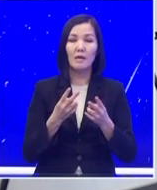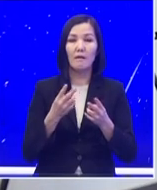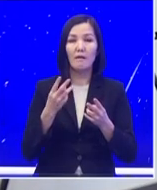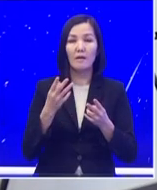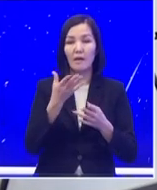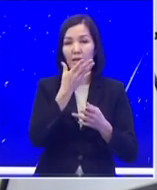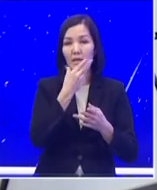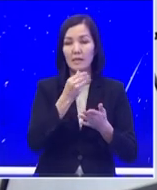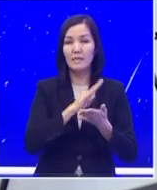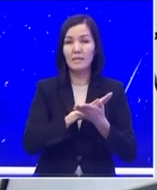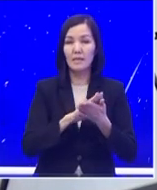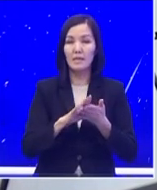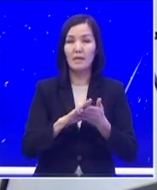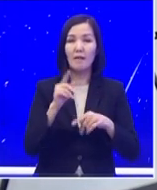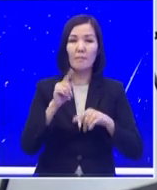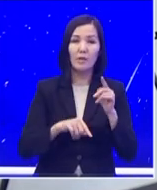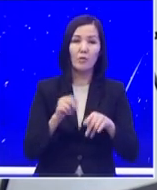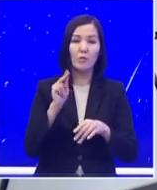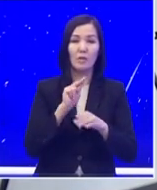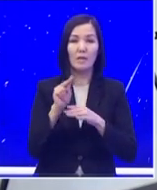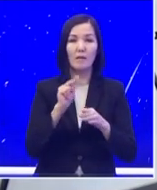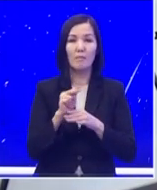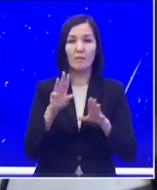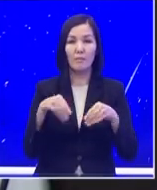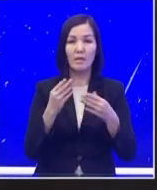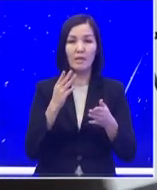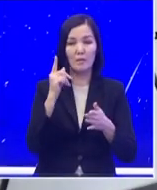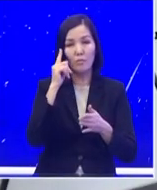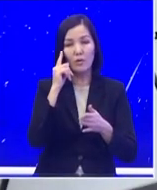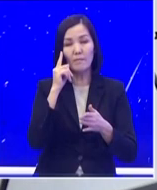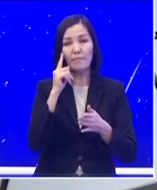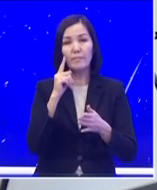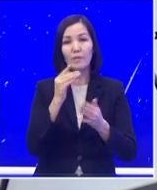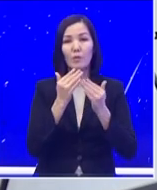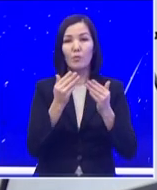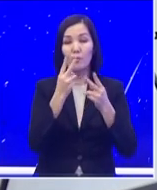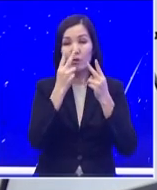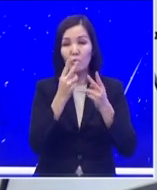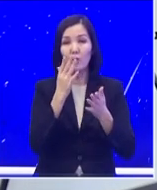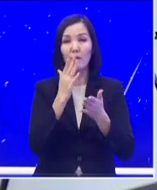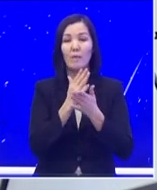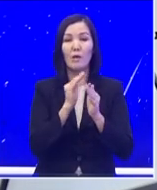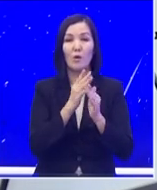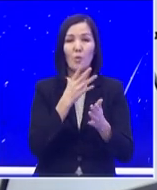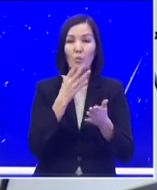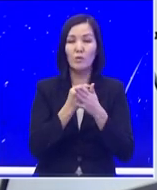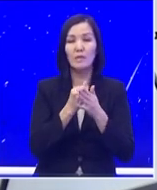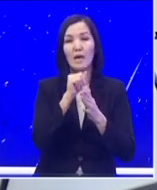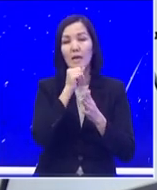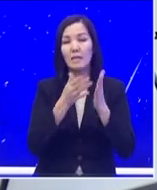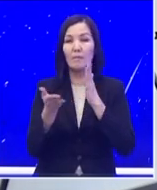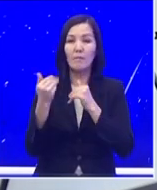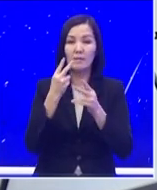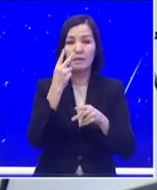одан қалса патриоттық тәрбие береді деп есептеймін. Өйткені осы көрмені көрген бала өзінің жаңағы сонау ата заманнан келе